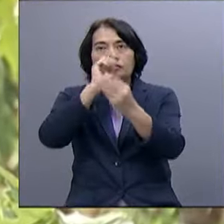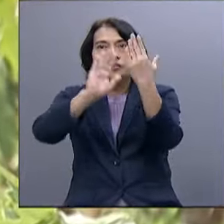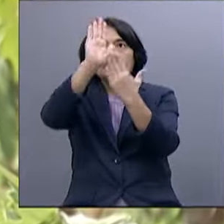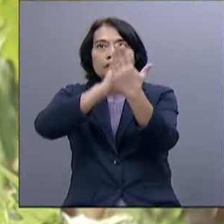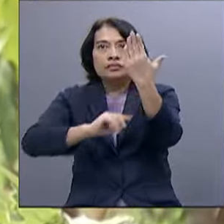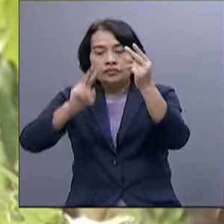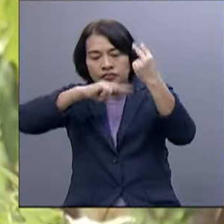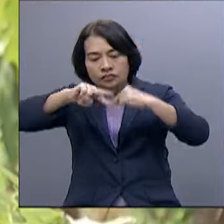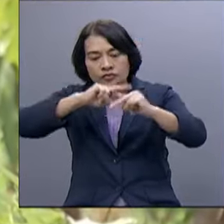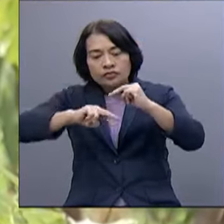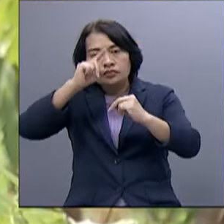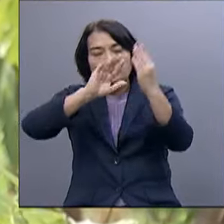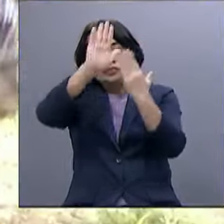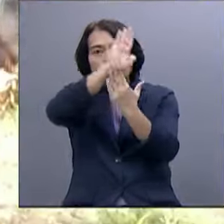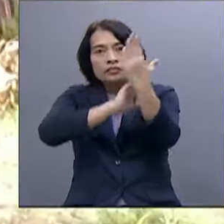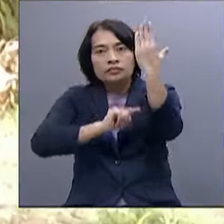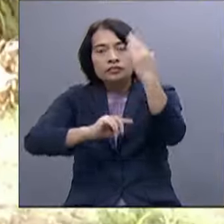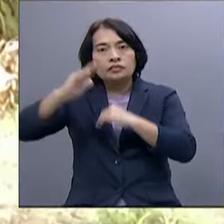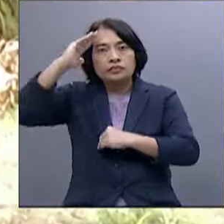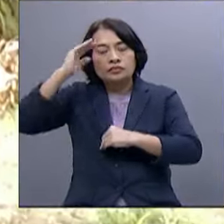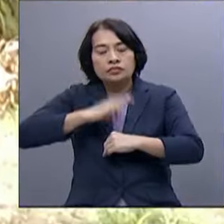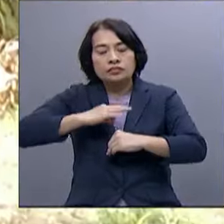แผ่นดินครับก็มีความสุขครับ